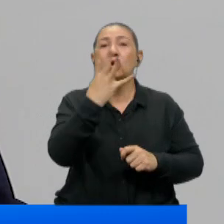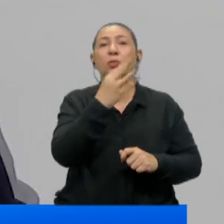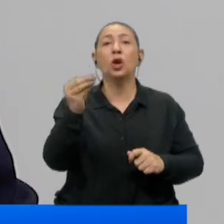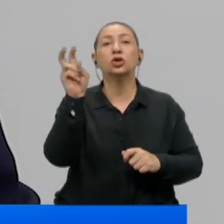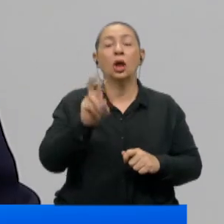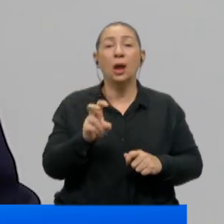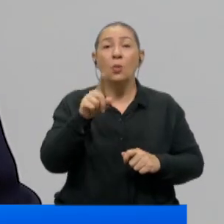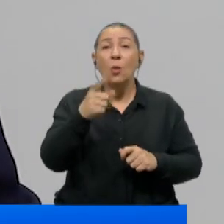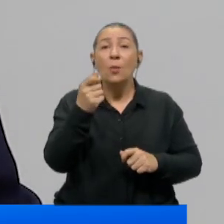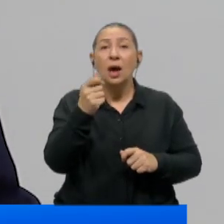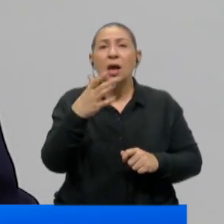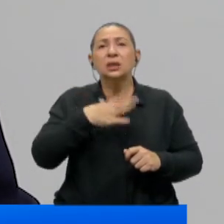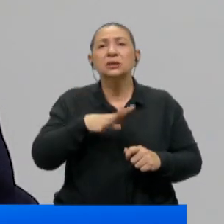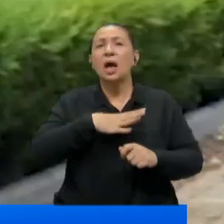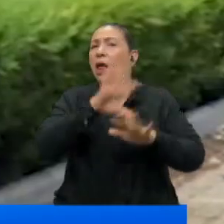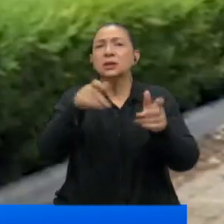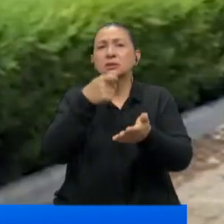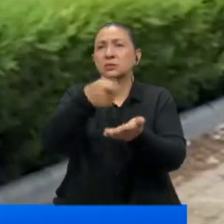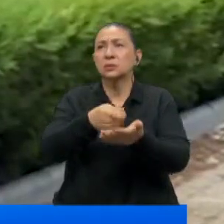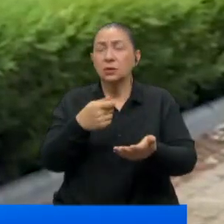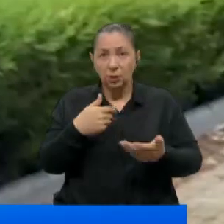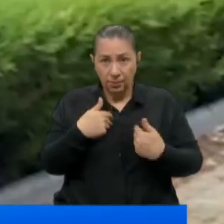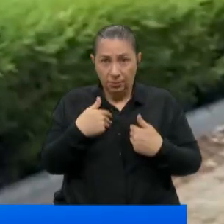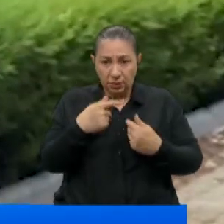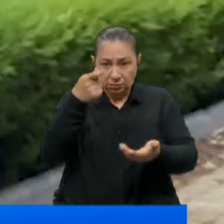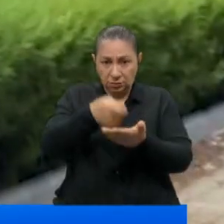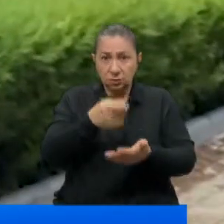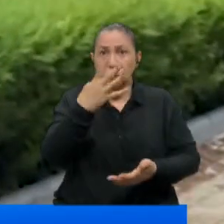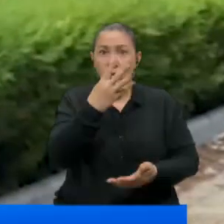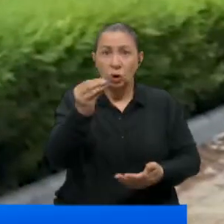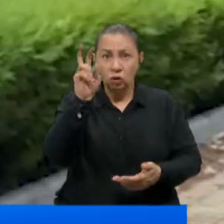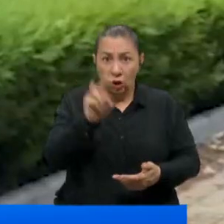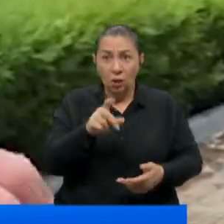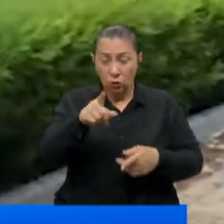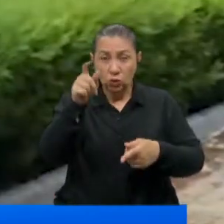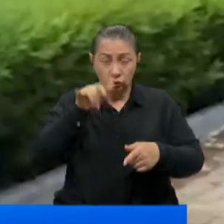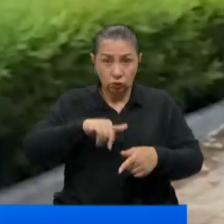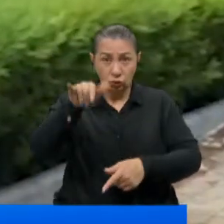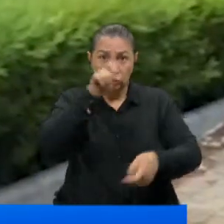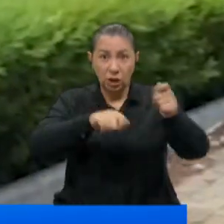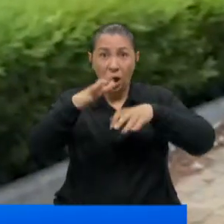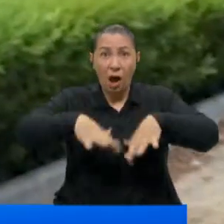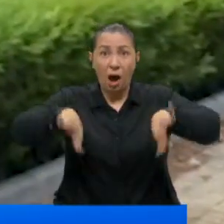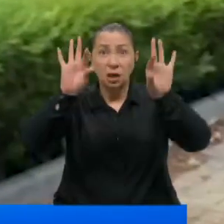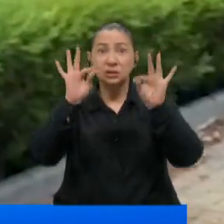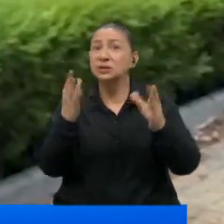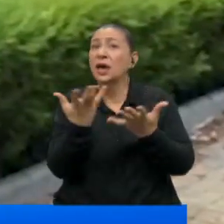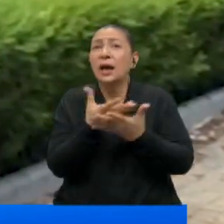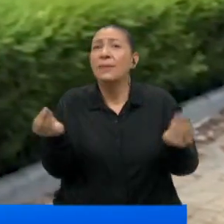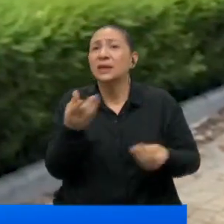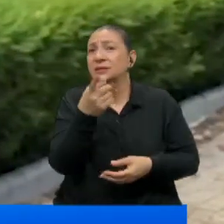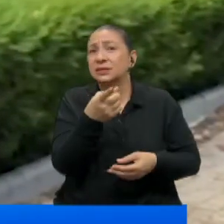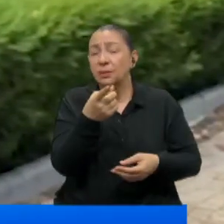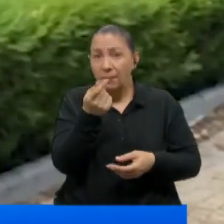dolar. Bu parayı isteyen herkes verebilir. Verseniz bu parayı, 4 milyon doları, bu uçaklar uçmaya hazır hale gelse ne